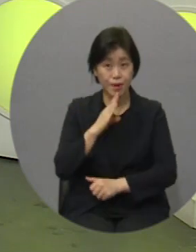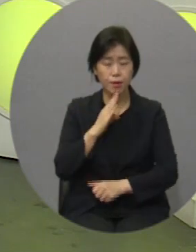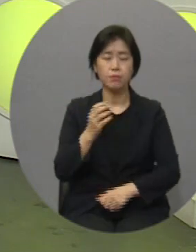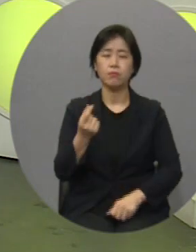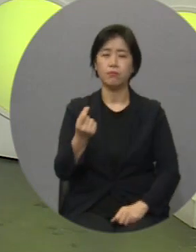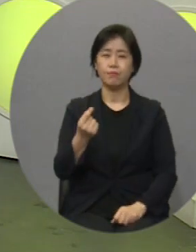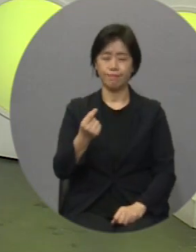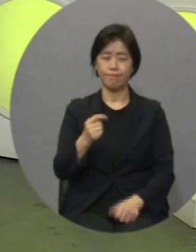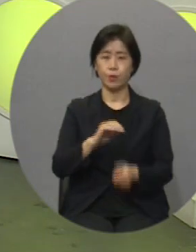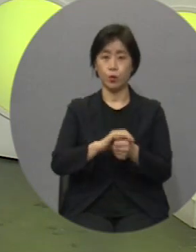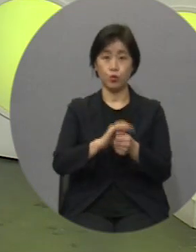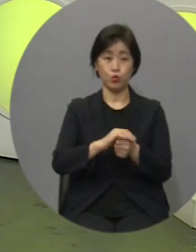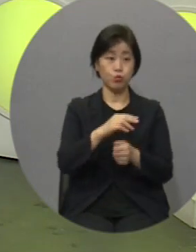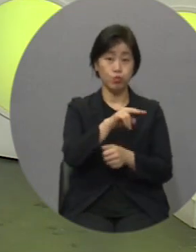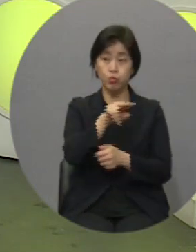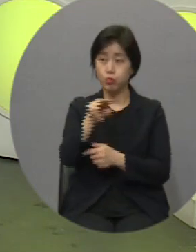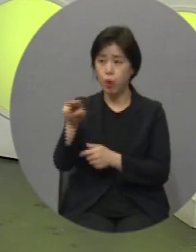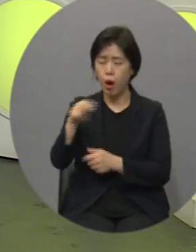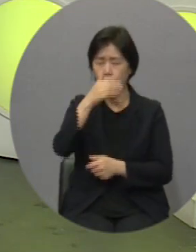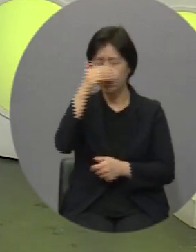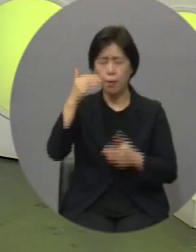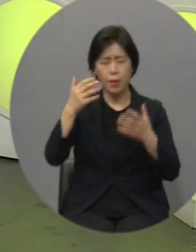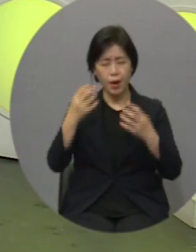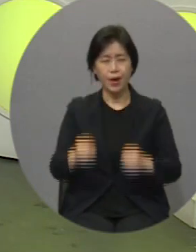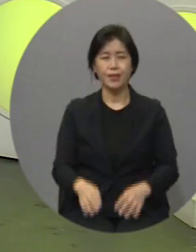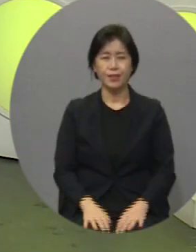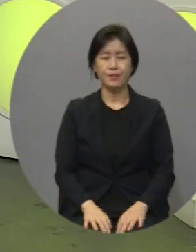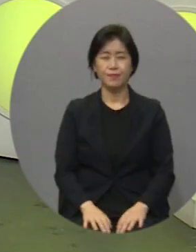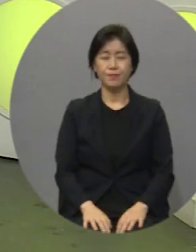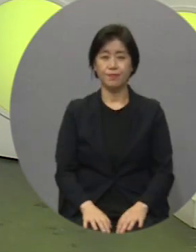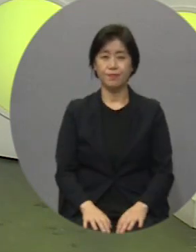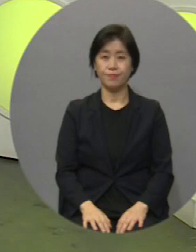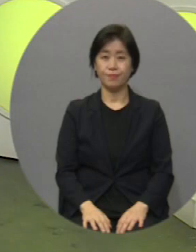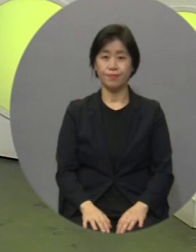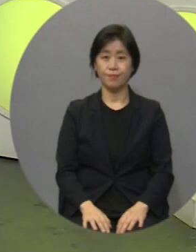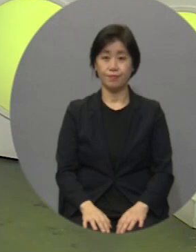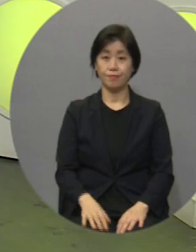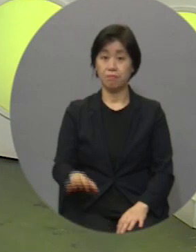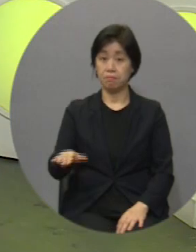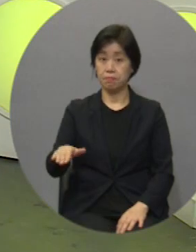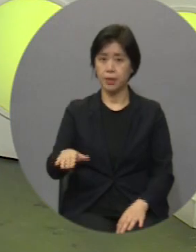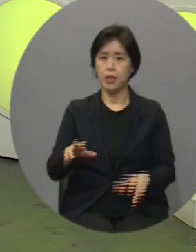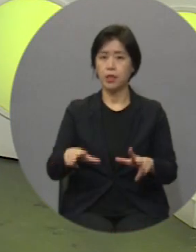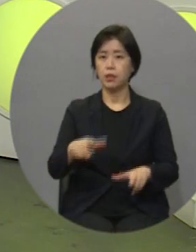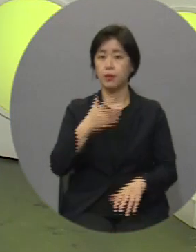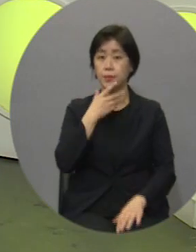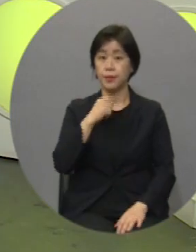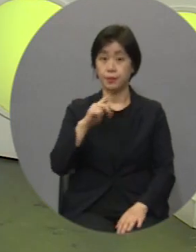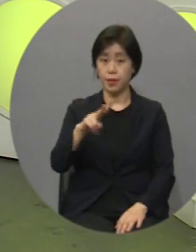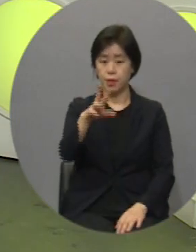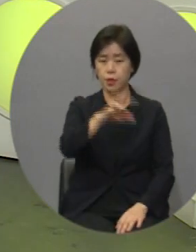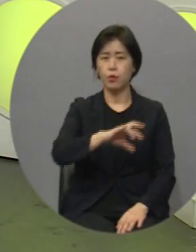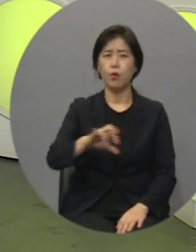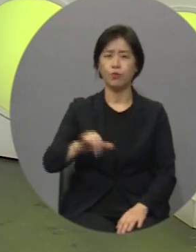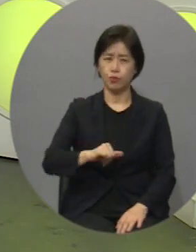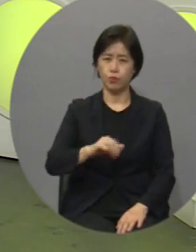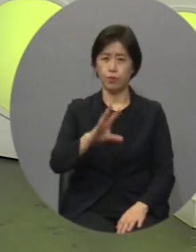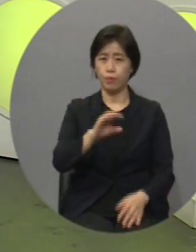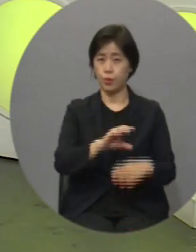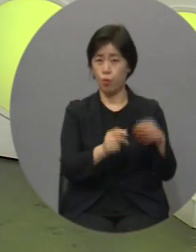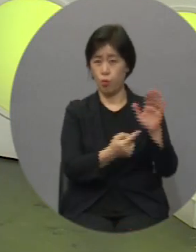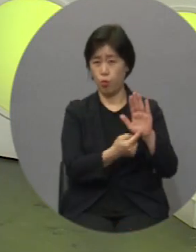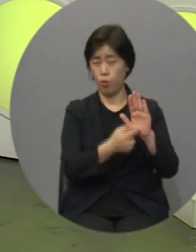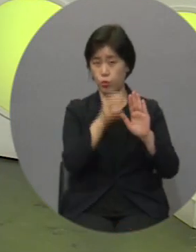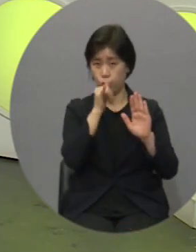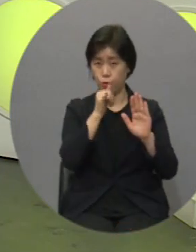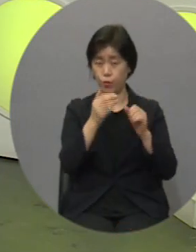돌리면 유적지고. 그죠. 아니, 네네. 경주는 그러면은. 네. 박물관이에요, 일단 박물관. 우리 이 복지방송이 네. 전국방송이에요. 네. 그러니까 경주에 놀러